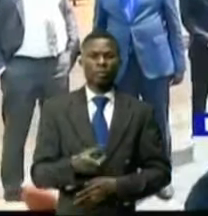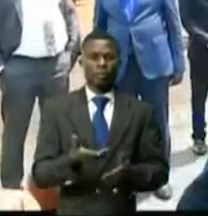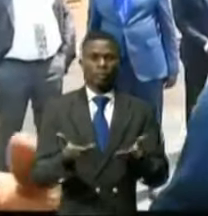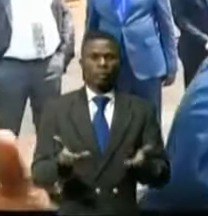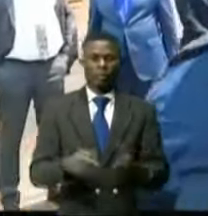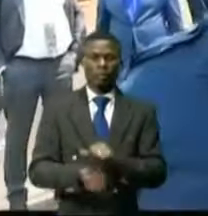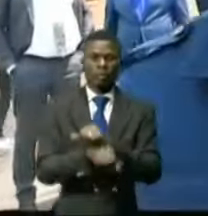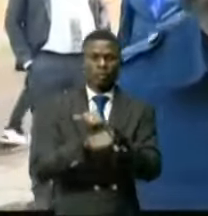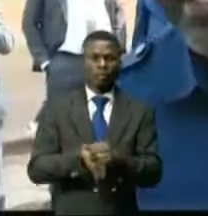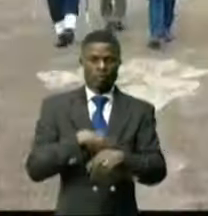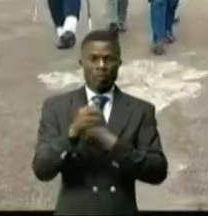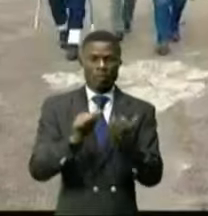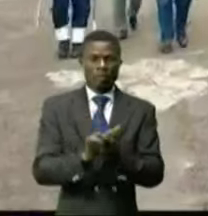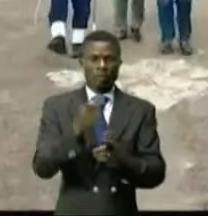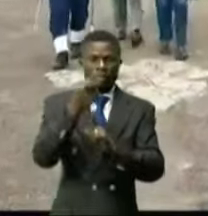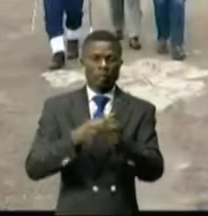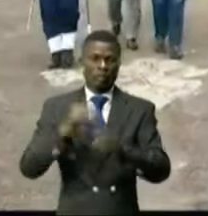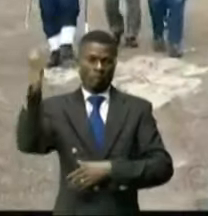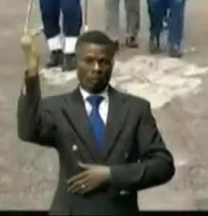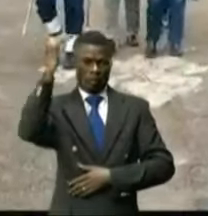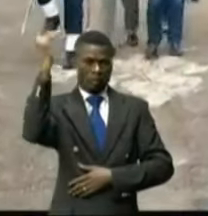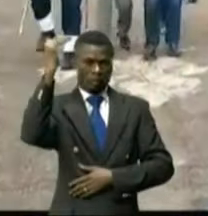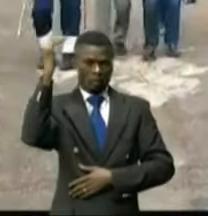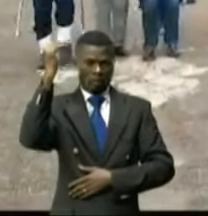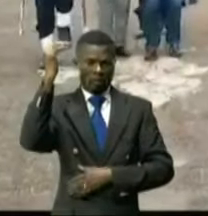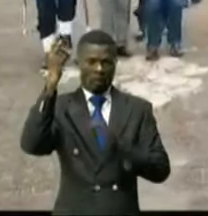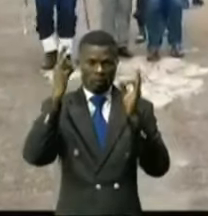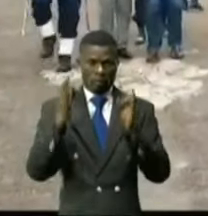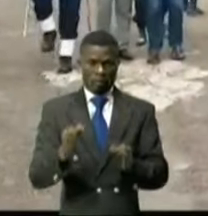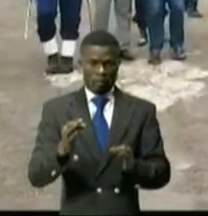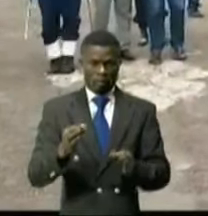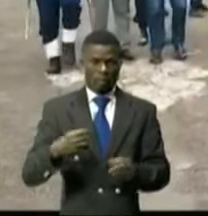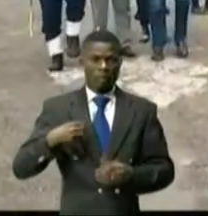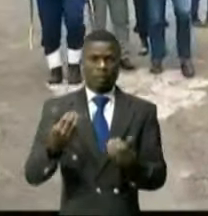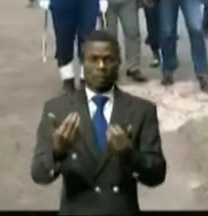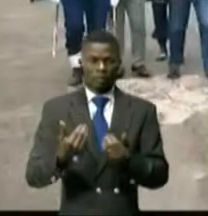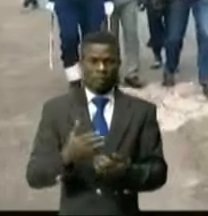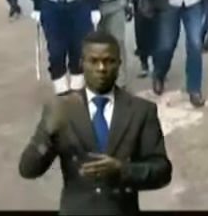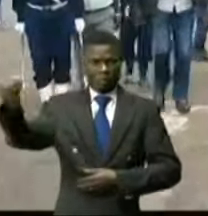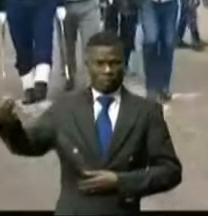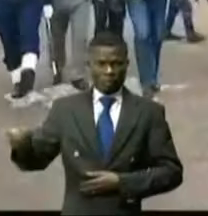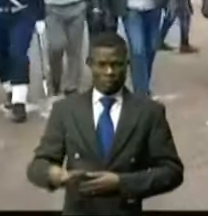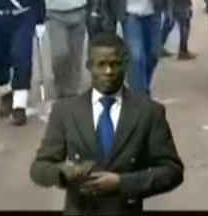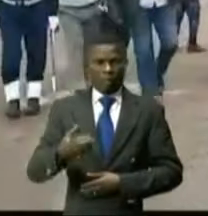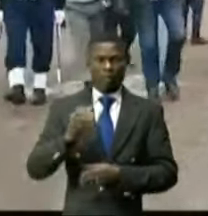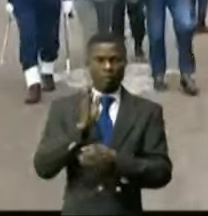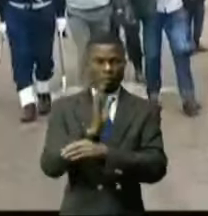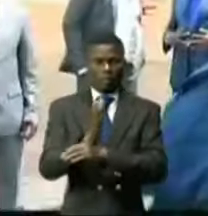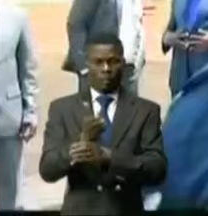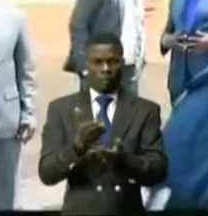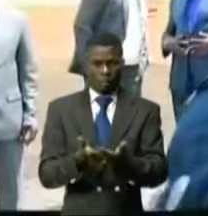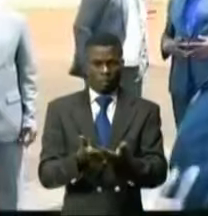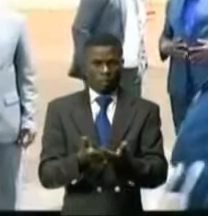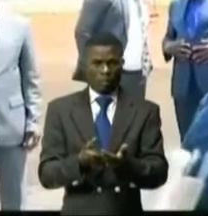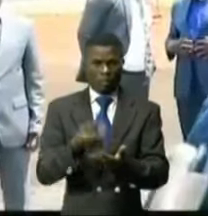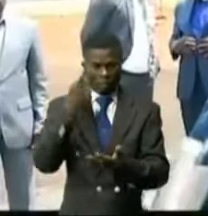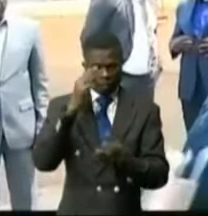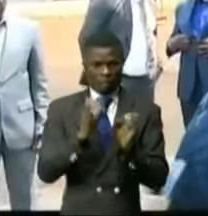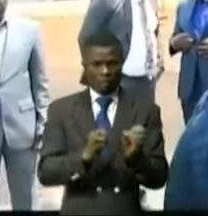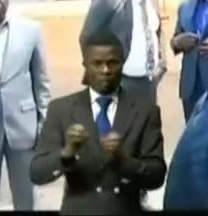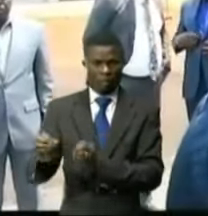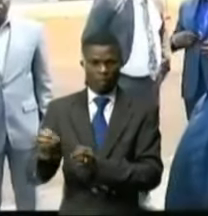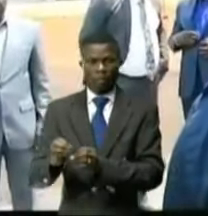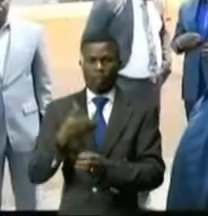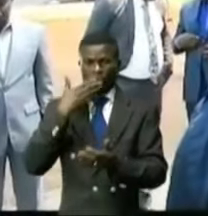nous avons l'habitude de le faire en mois de décembre. À la fin, nous devrions aller recevoir les directives pour l'organisation des